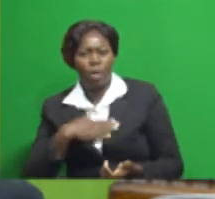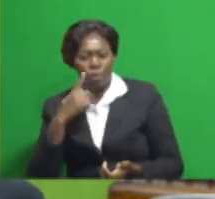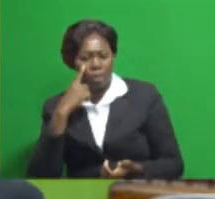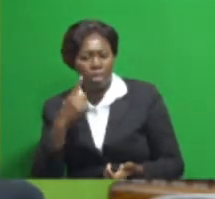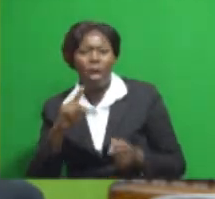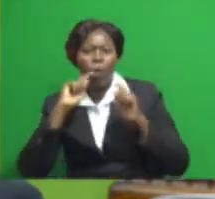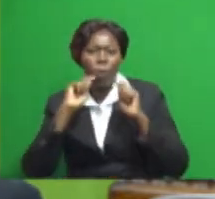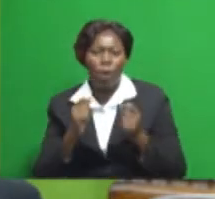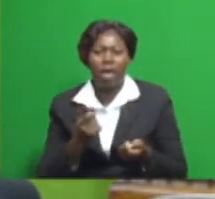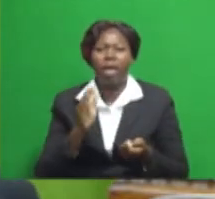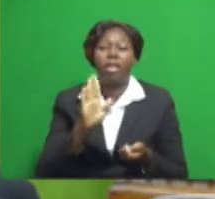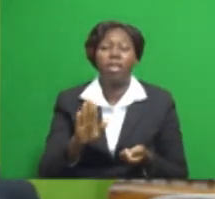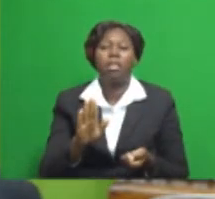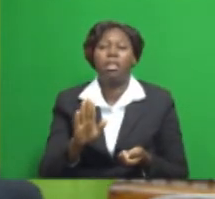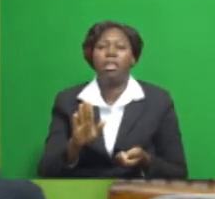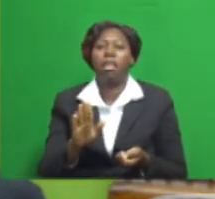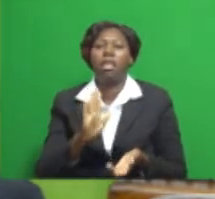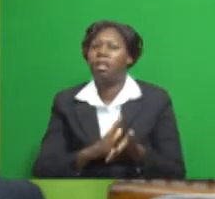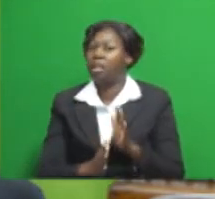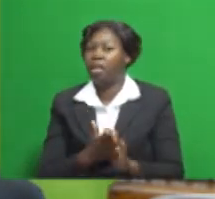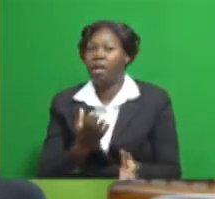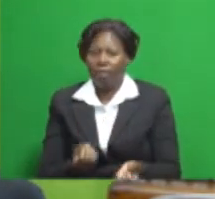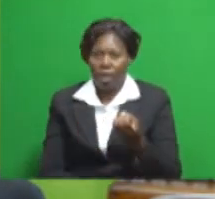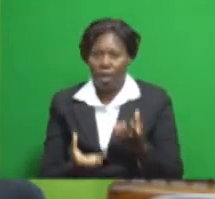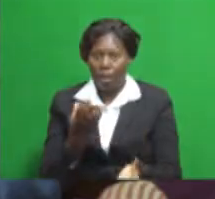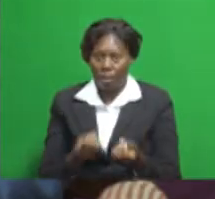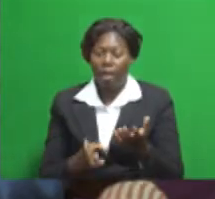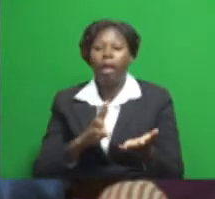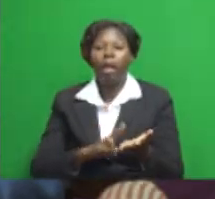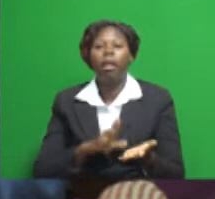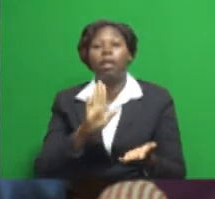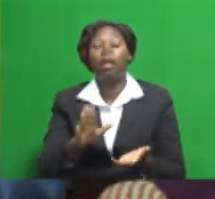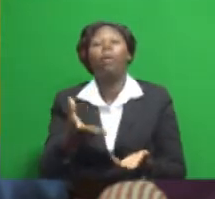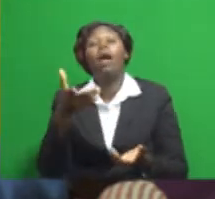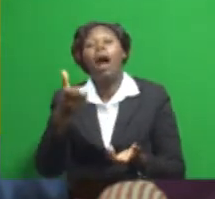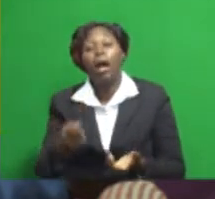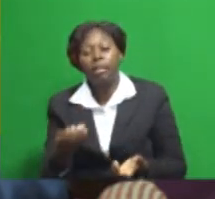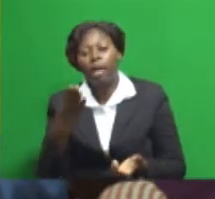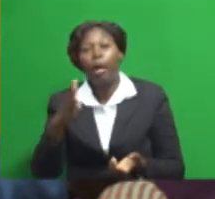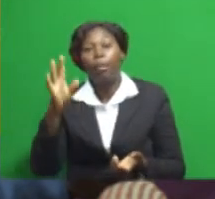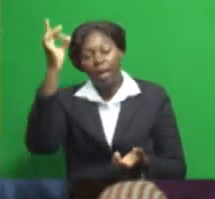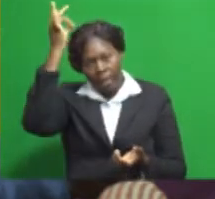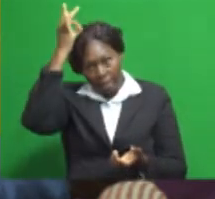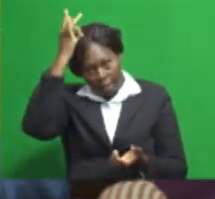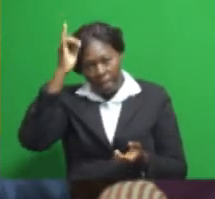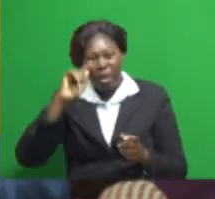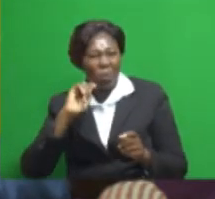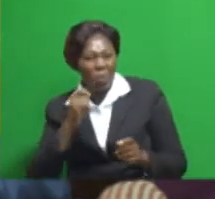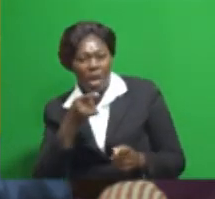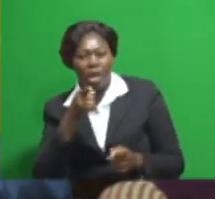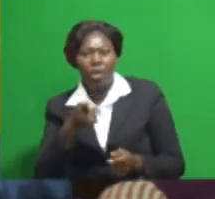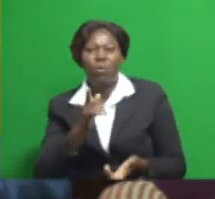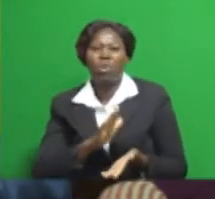chapter 3 verse 17 na 18 vakomana vachipindura vanoti kudii. Daniel chapter 3 verse 17 na